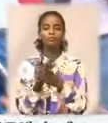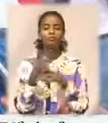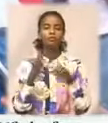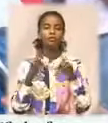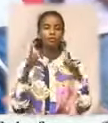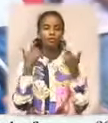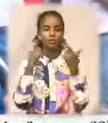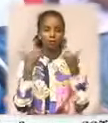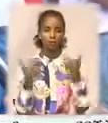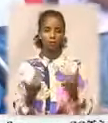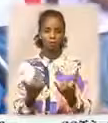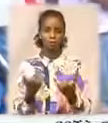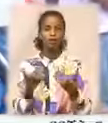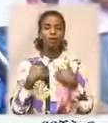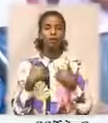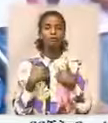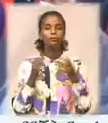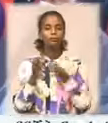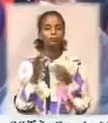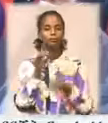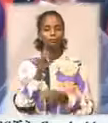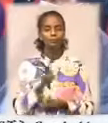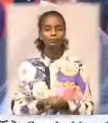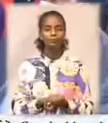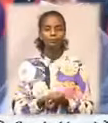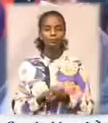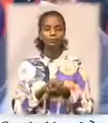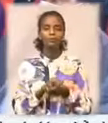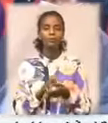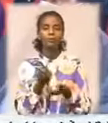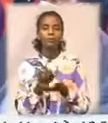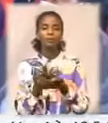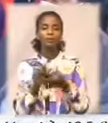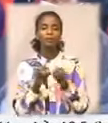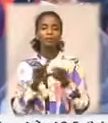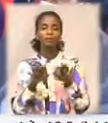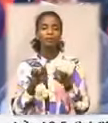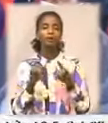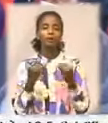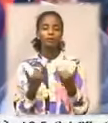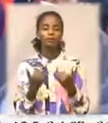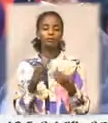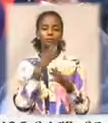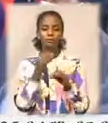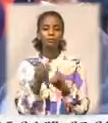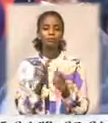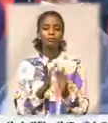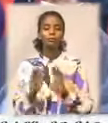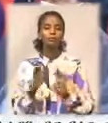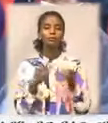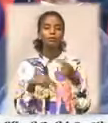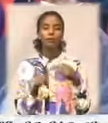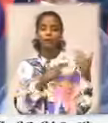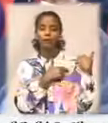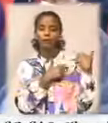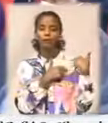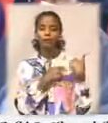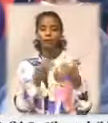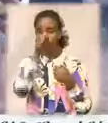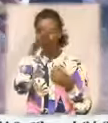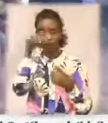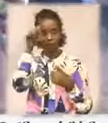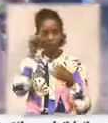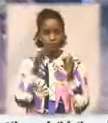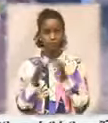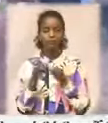ትልቅ እድል አሁንም እንዳለ ለመግለጽ ነው። ከግብዓት ስርጭት ረገድም ከወዲሁ ዝግጅት እንደተደረገ የቢሮ ኃላፊው አቶ አንተነ